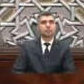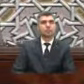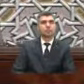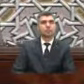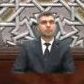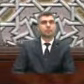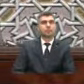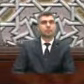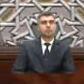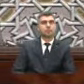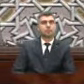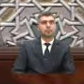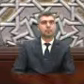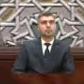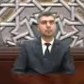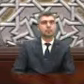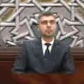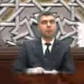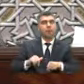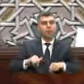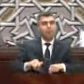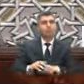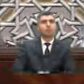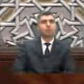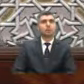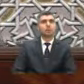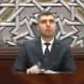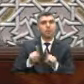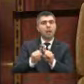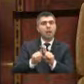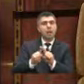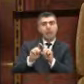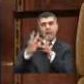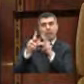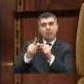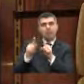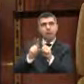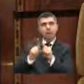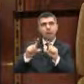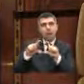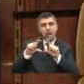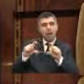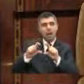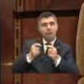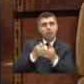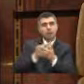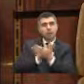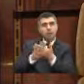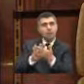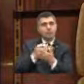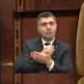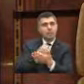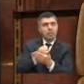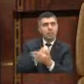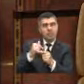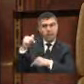سيد النائب المحترم. سيد الوزير، المستفيدين من راميد في الطراد والاختلالات